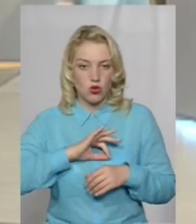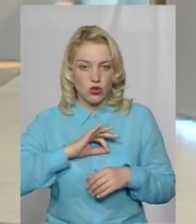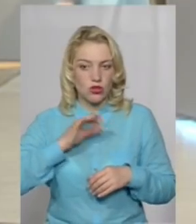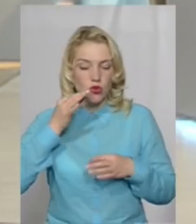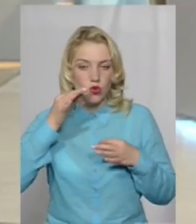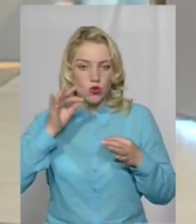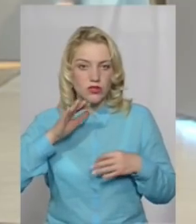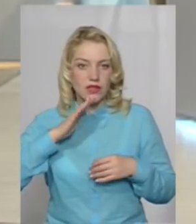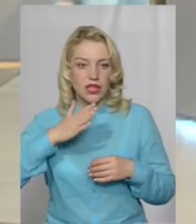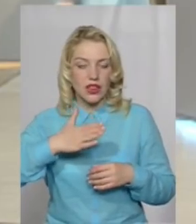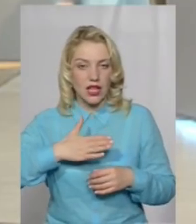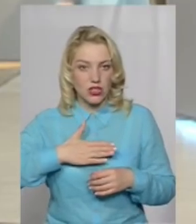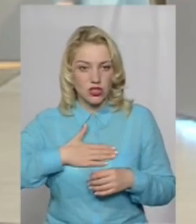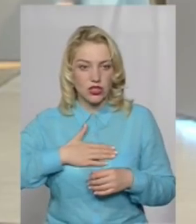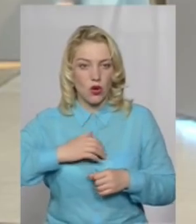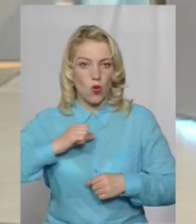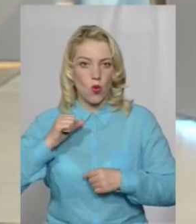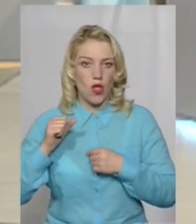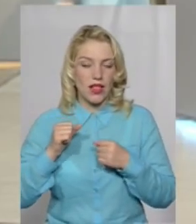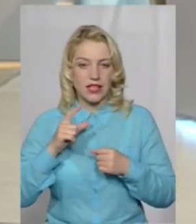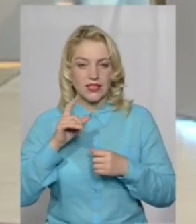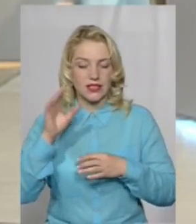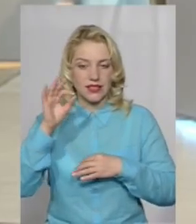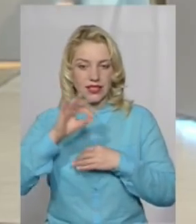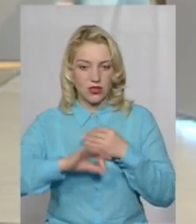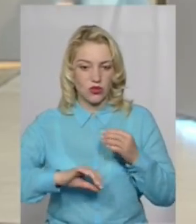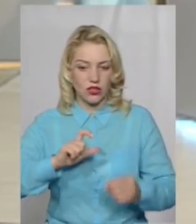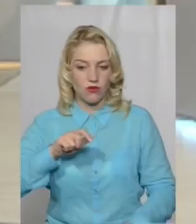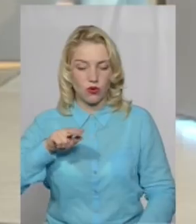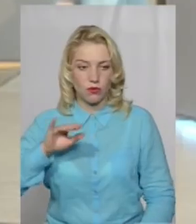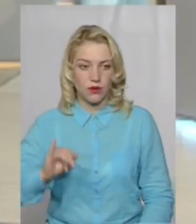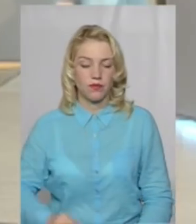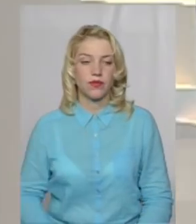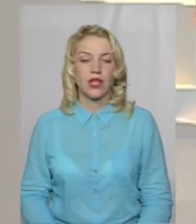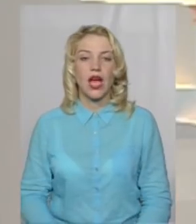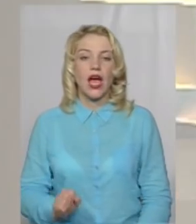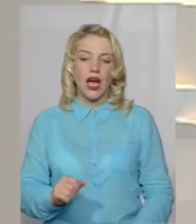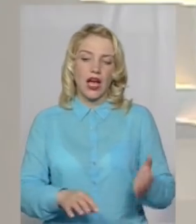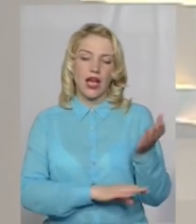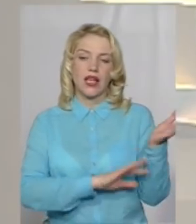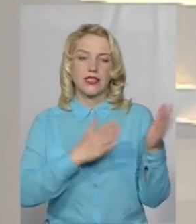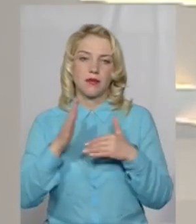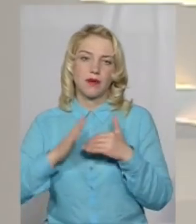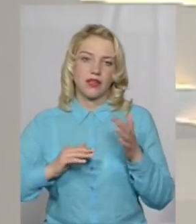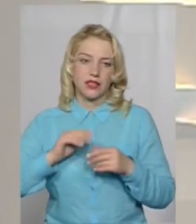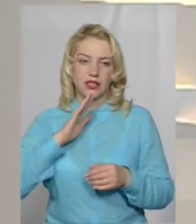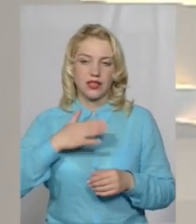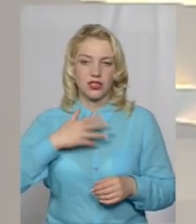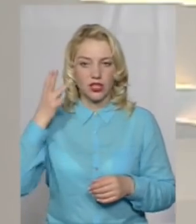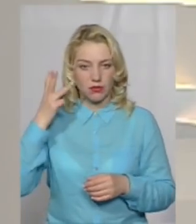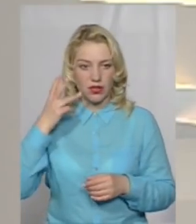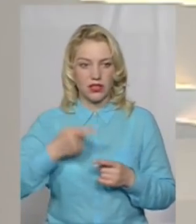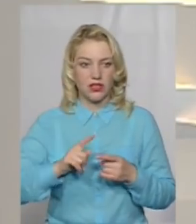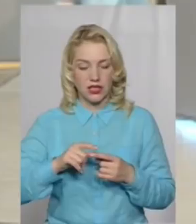досвід наших колеги з Східної Європи. А лісівники практики, от українські, ну, наче Хмельницький,